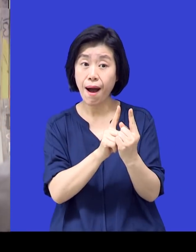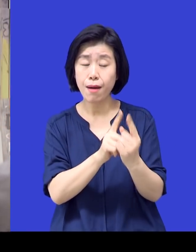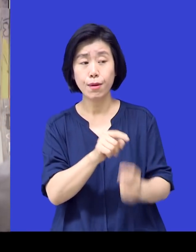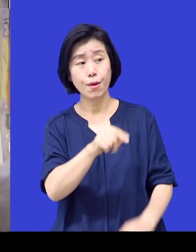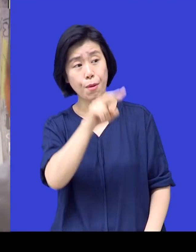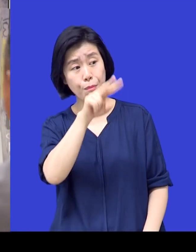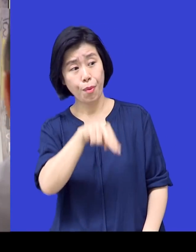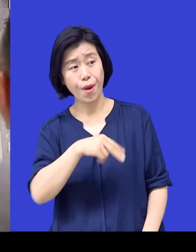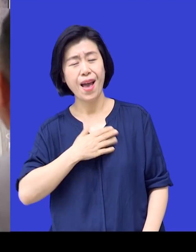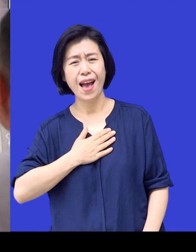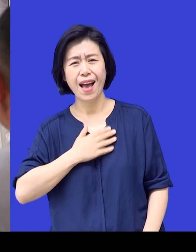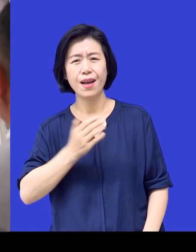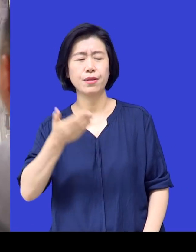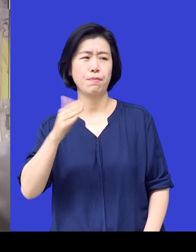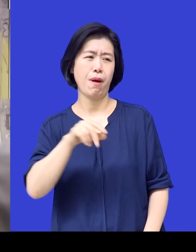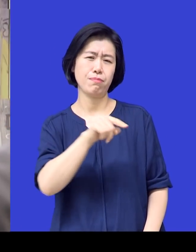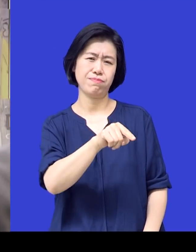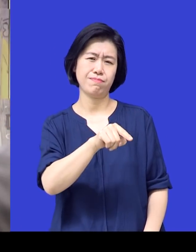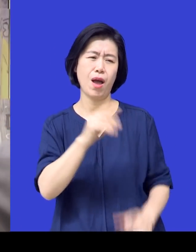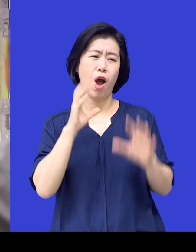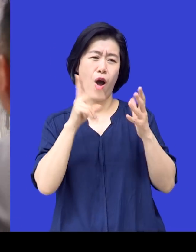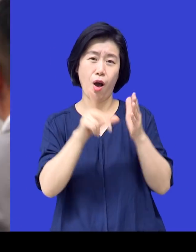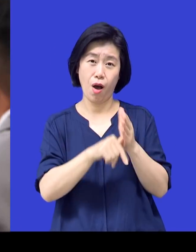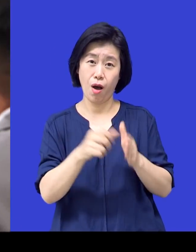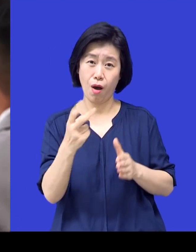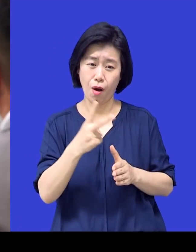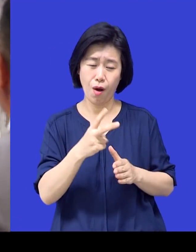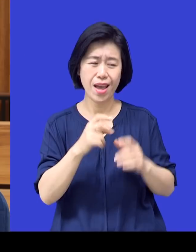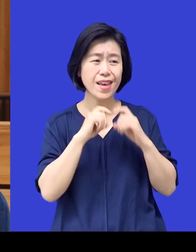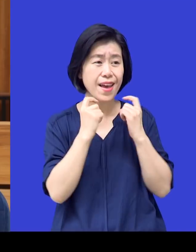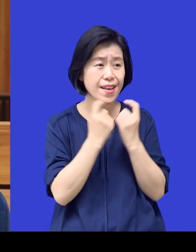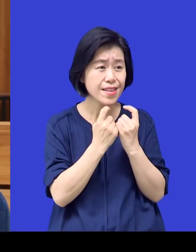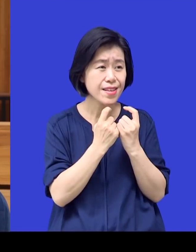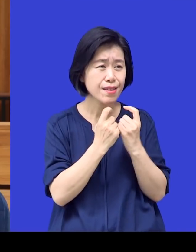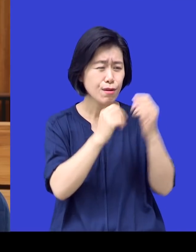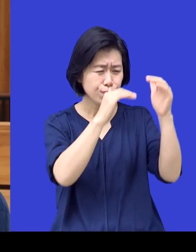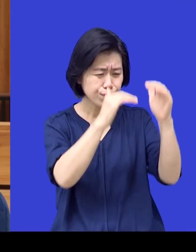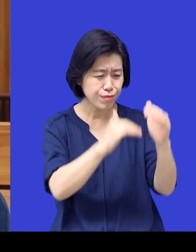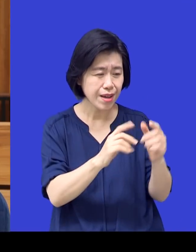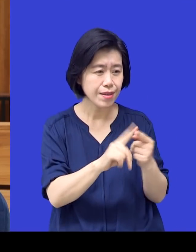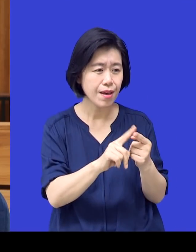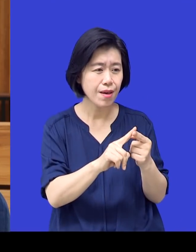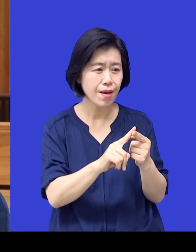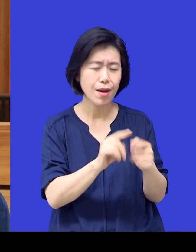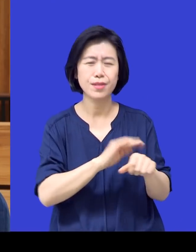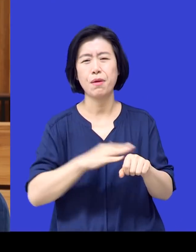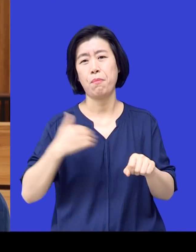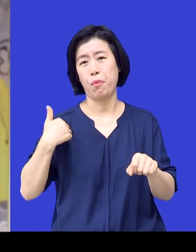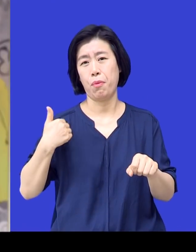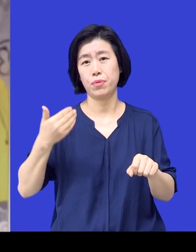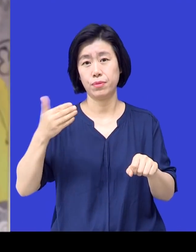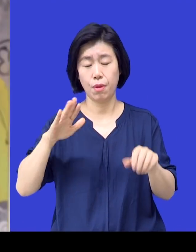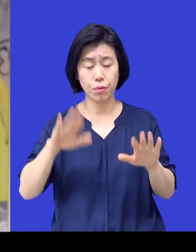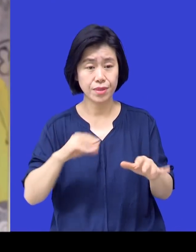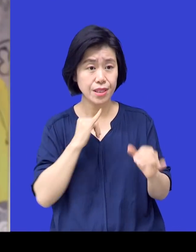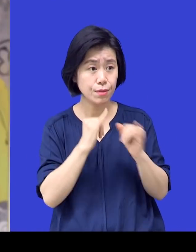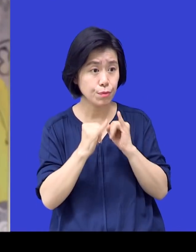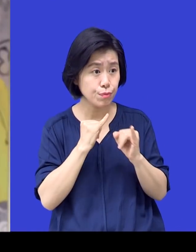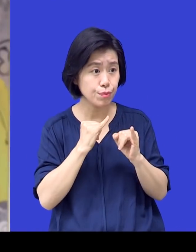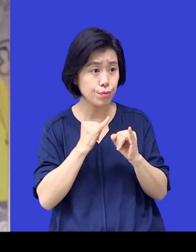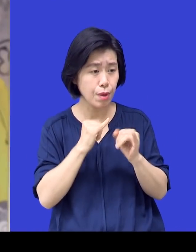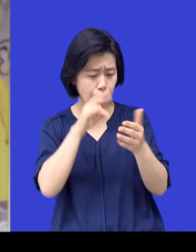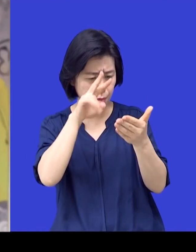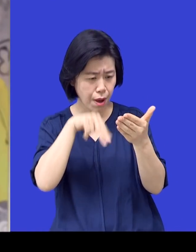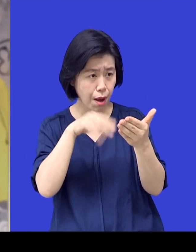서정인 목사님의 개인적인 개인사는 사실 잘 몰랐거든요. 근데 오늘 그렇죠. 인터뷰를 보고 사실 깜짝 놀란 점이 많이 네. 있었어요. 그래서 목사님의 어린